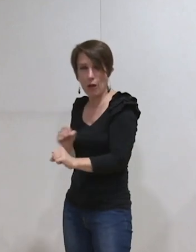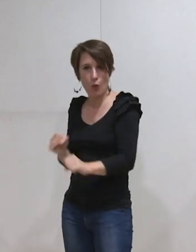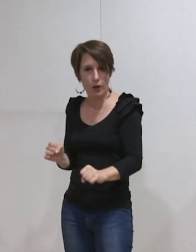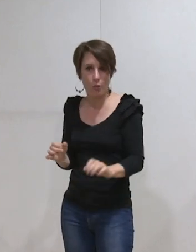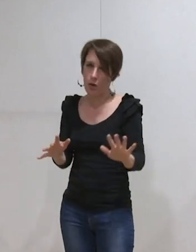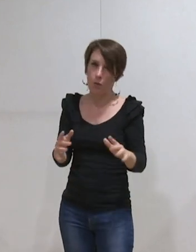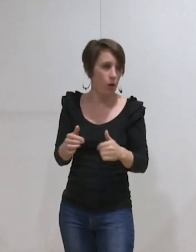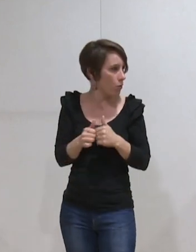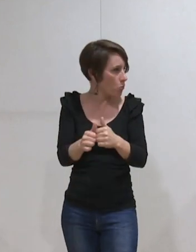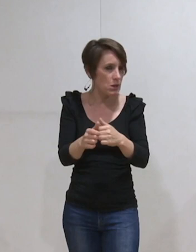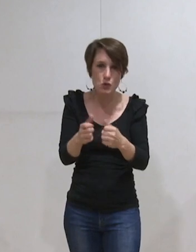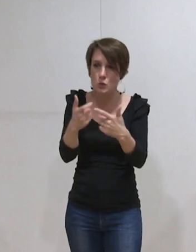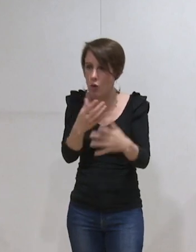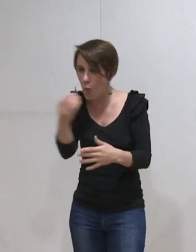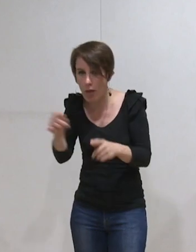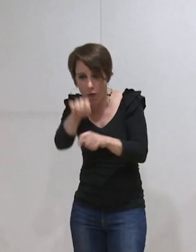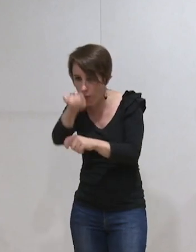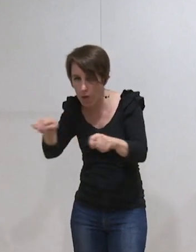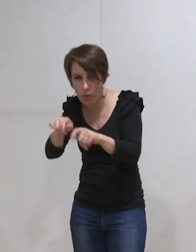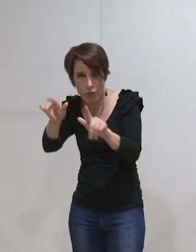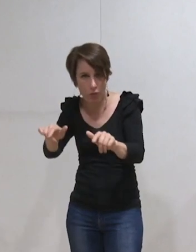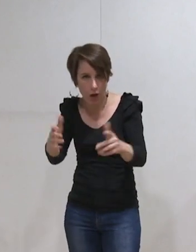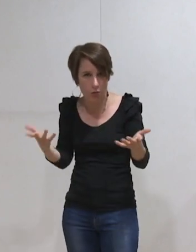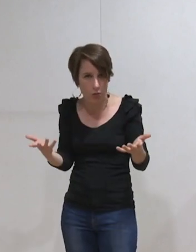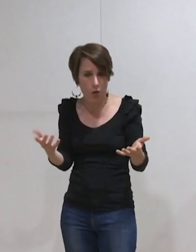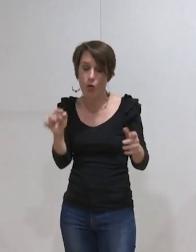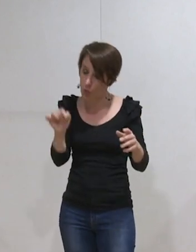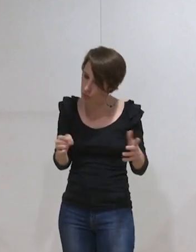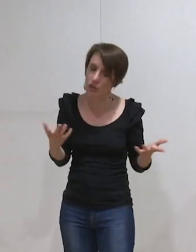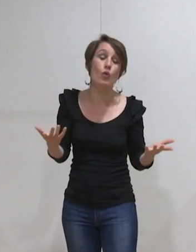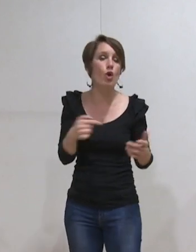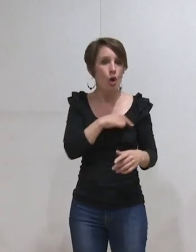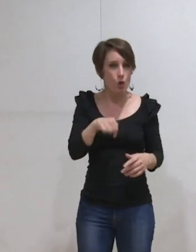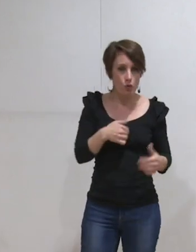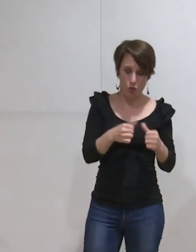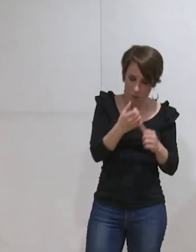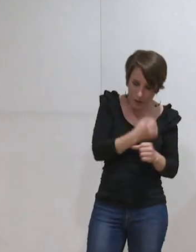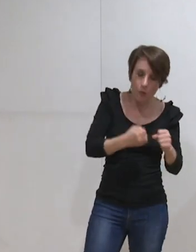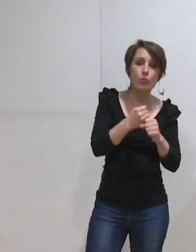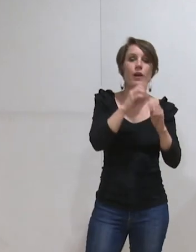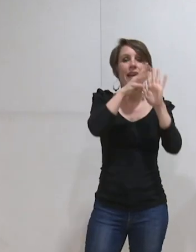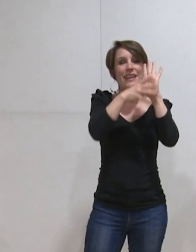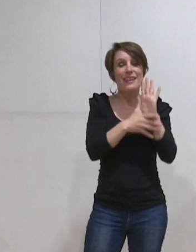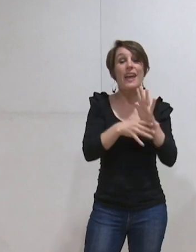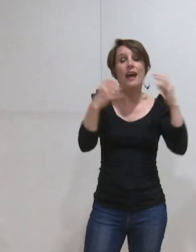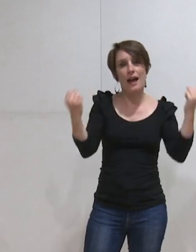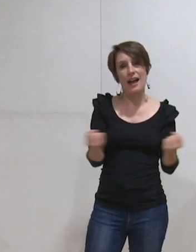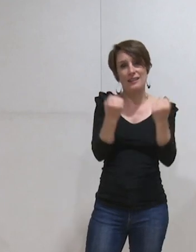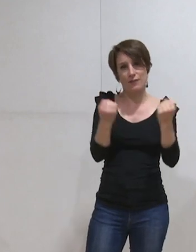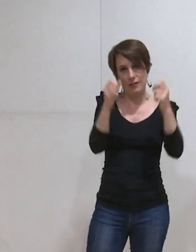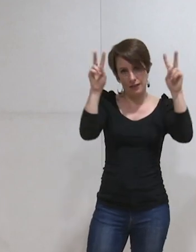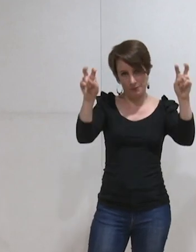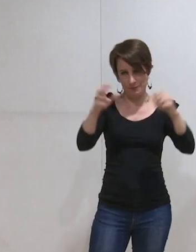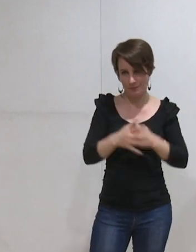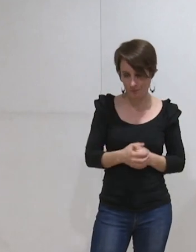l'accompagner dans les loisirs et donc on a mis en place un critère activité on a supprimé on